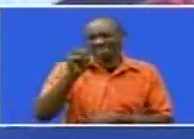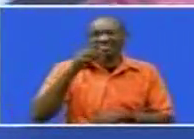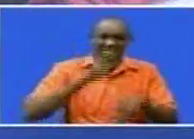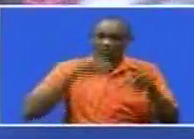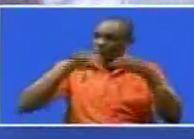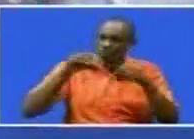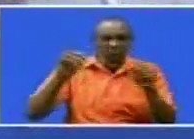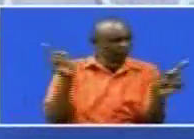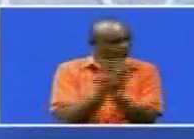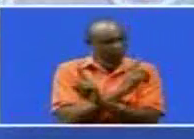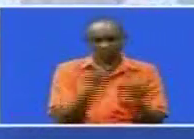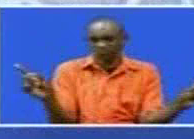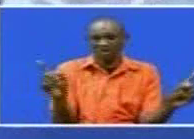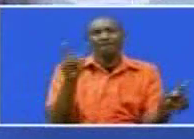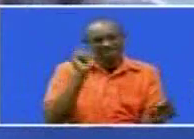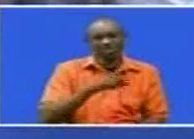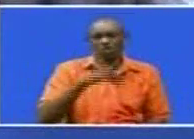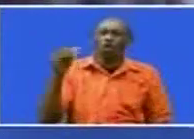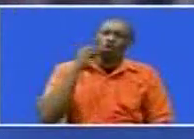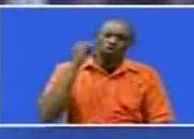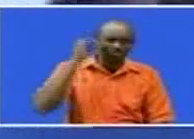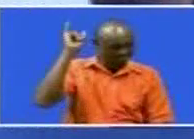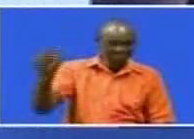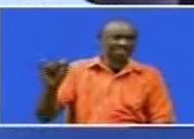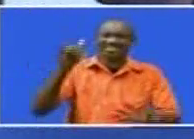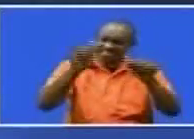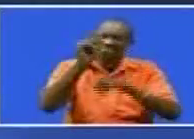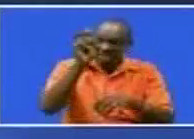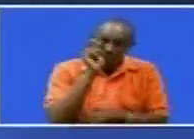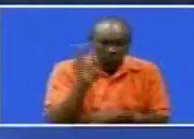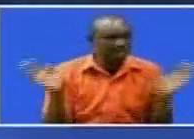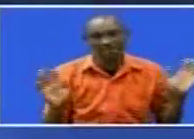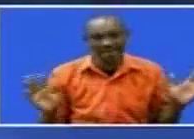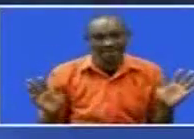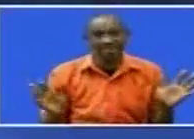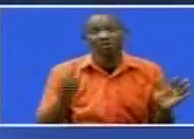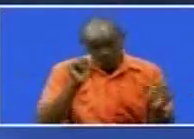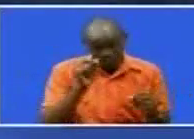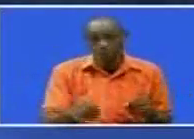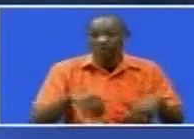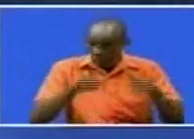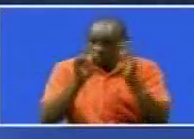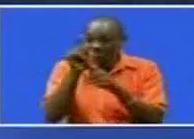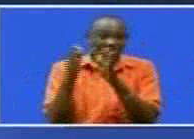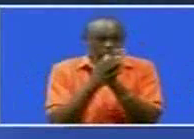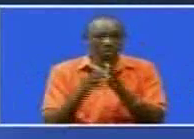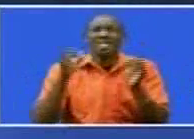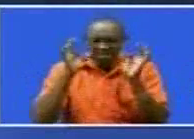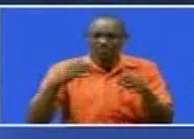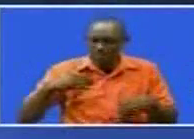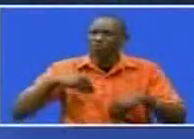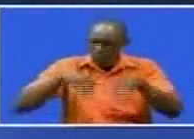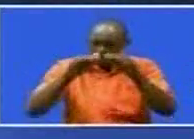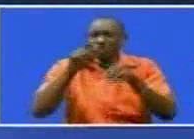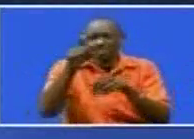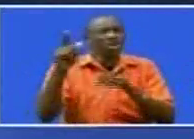kupiga kura, wanaopiga kura wanafaa kuelekea manyumbani. Na ni swala ambalo tutakuwa tunaliangazia ikiwa amri hii itazingatiwa,